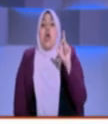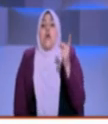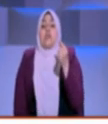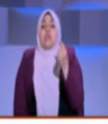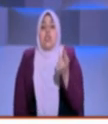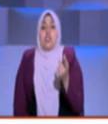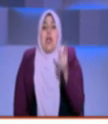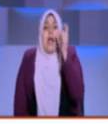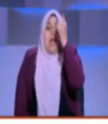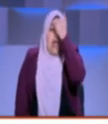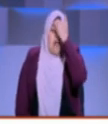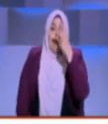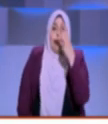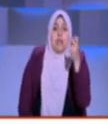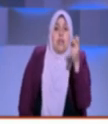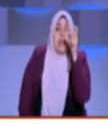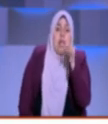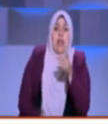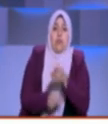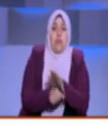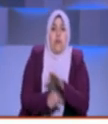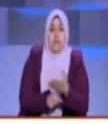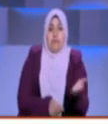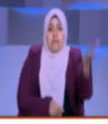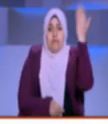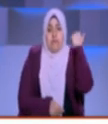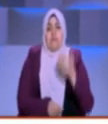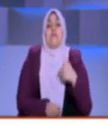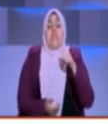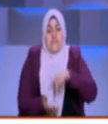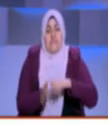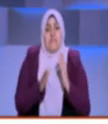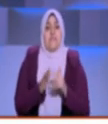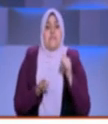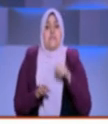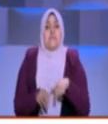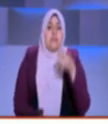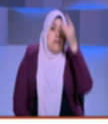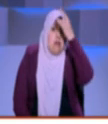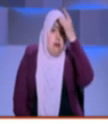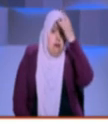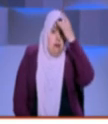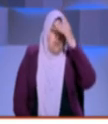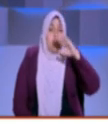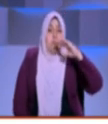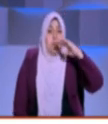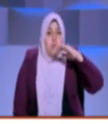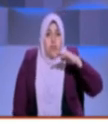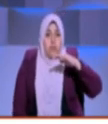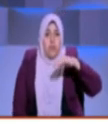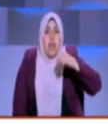15283 حاله وفاه. اما حالات الاصابات ايضا كان هناك تسجيل فيها بالانخفاض، حيث سجلت